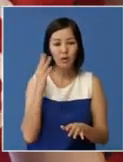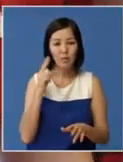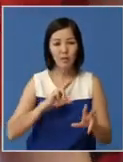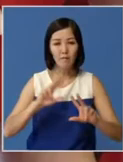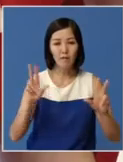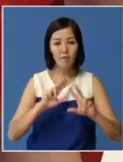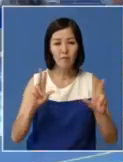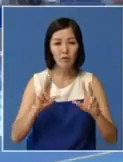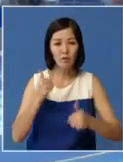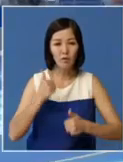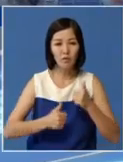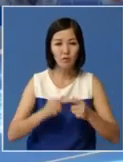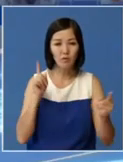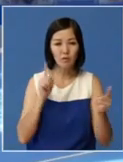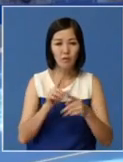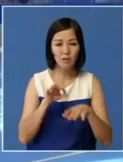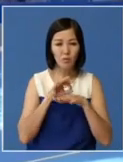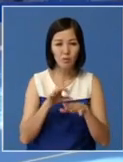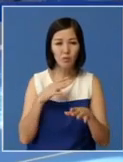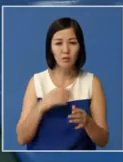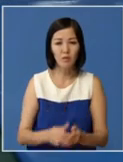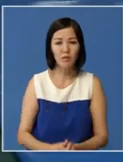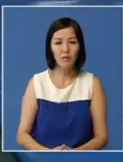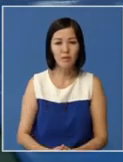командалары арасында жолдастық кездесу өтіп жатты.